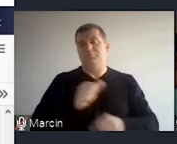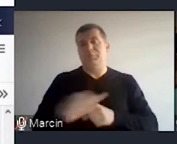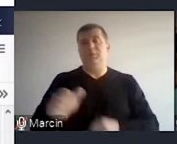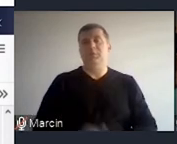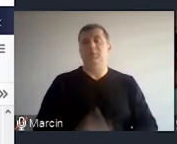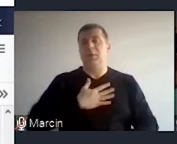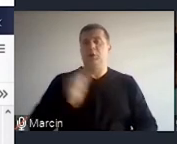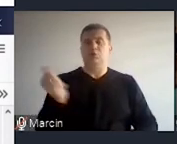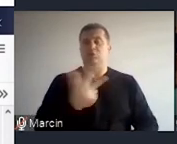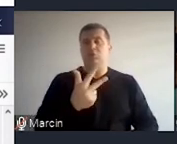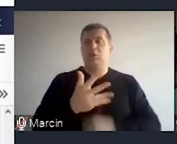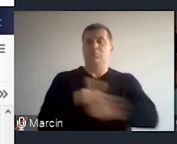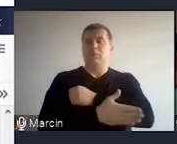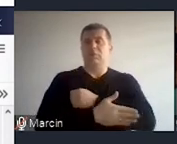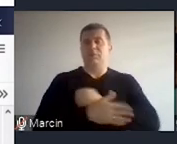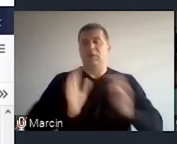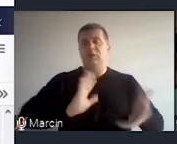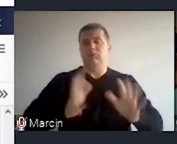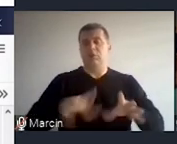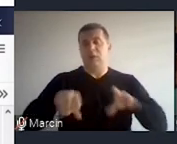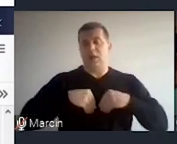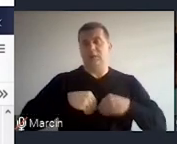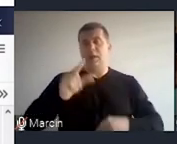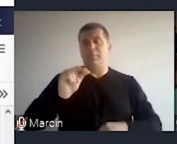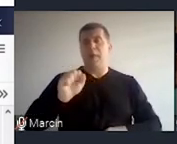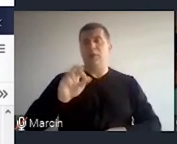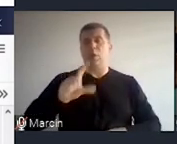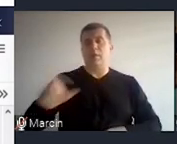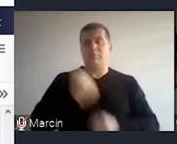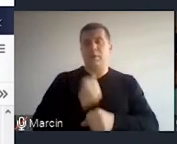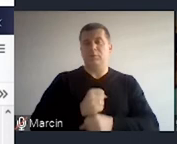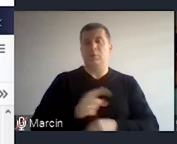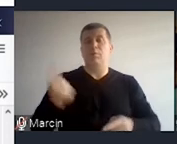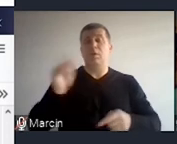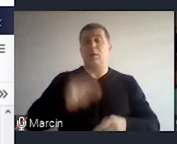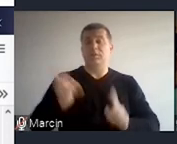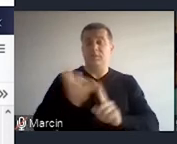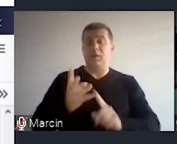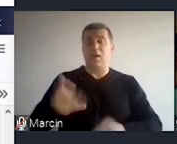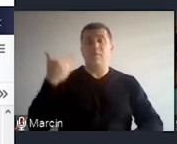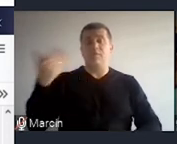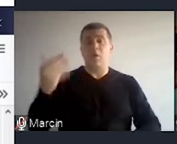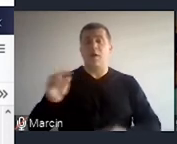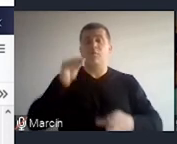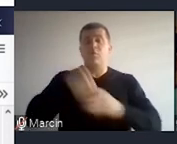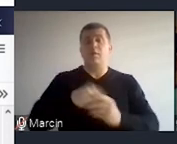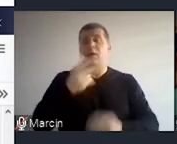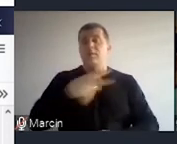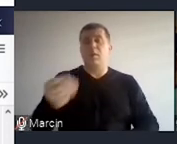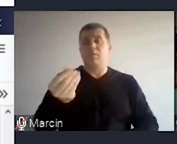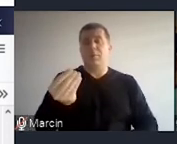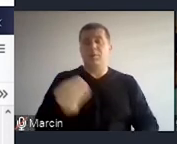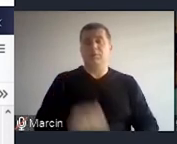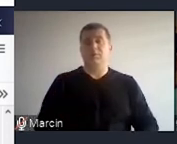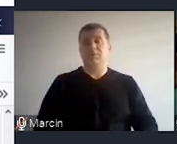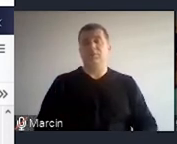są takie trzy podstawowe sposoby angażowania personelu. Do tego jest wolontariat, który jest wkładem niepieniężnym i